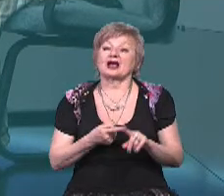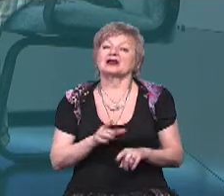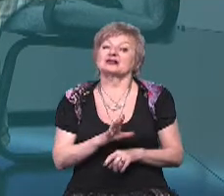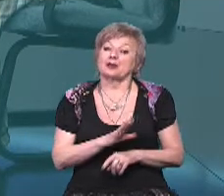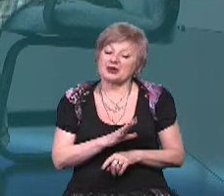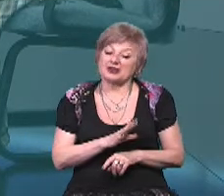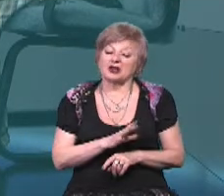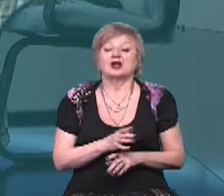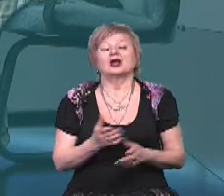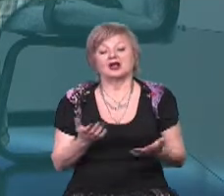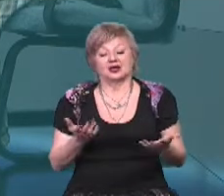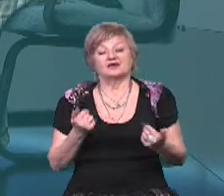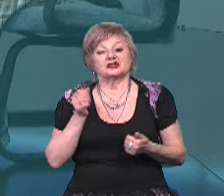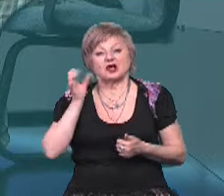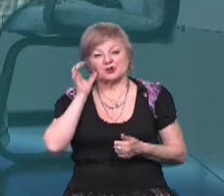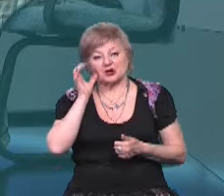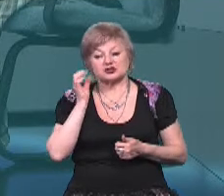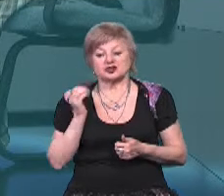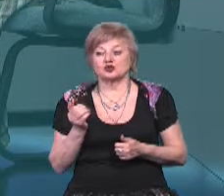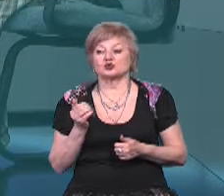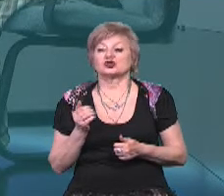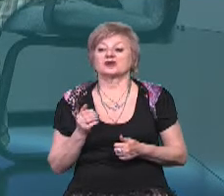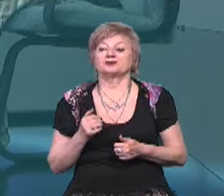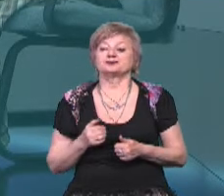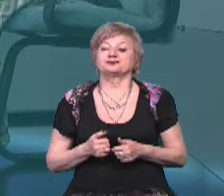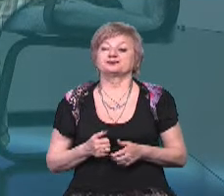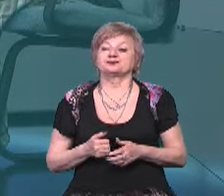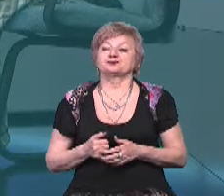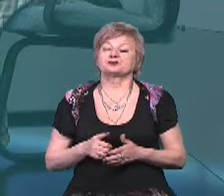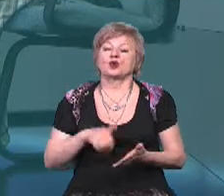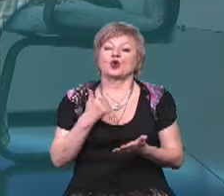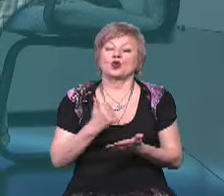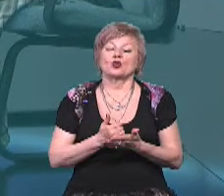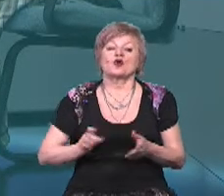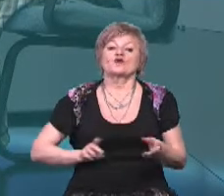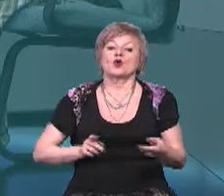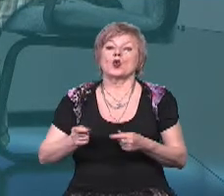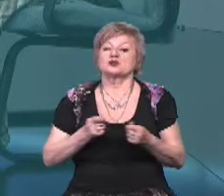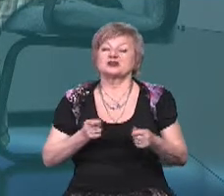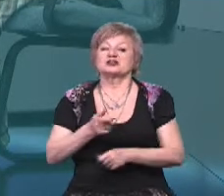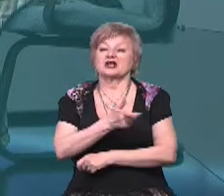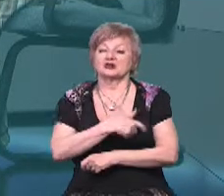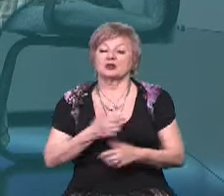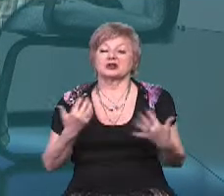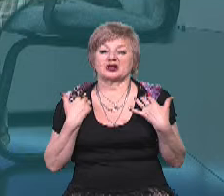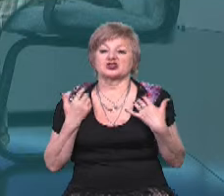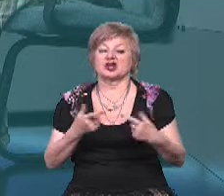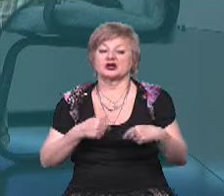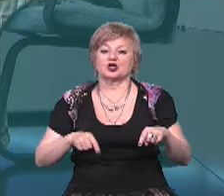Давайте послухаємо Віктора Низовцева, голову адміністративної комісії, начальника